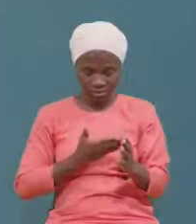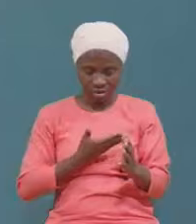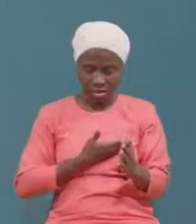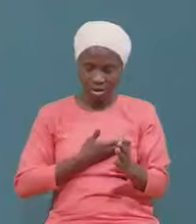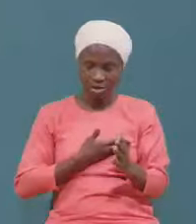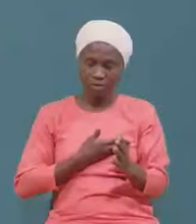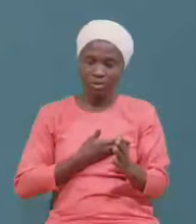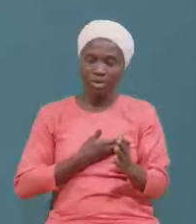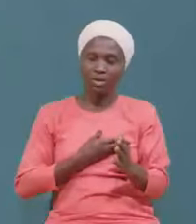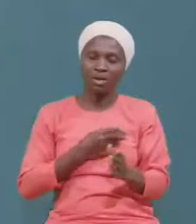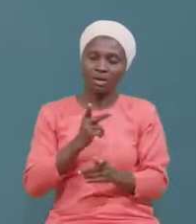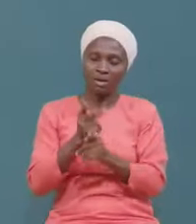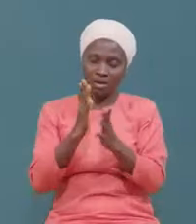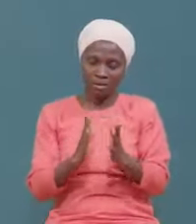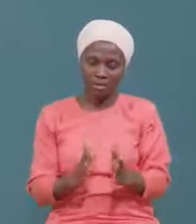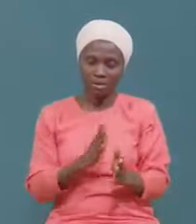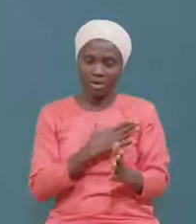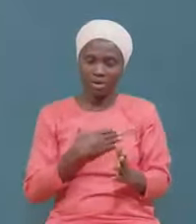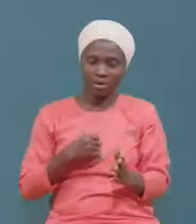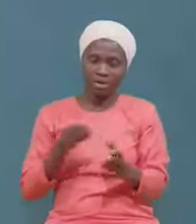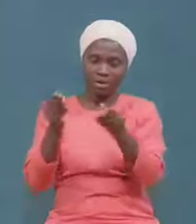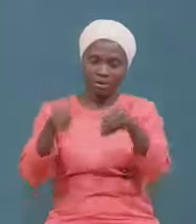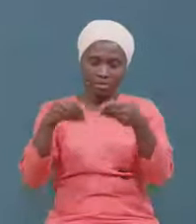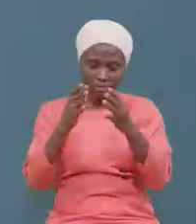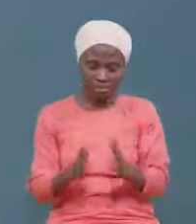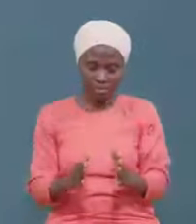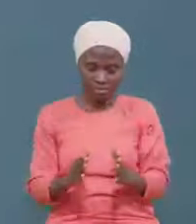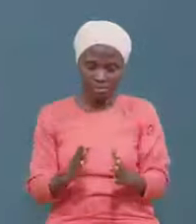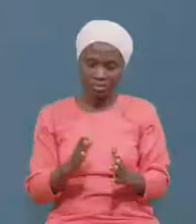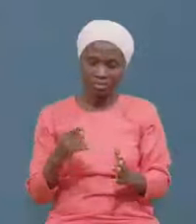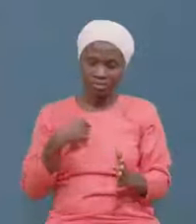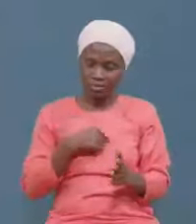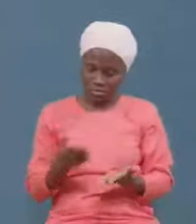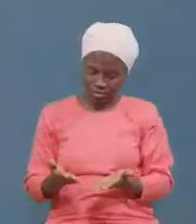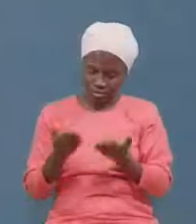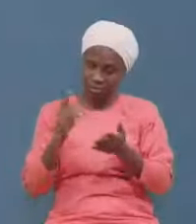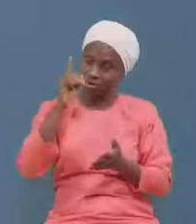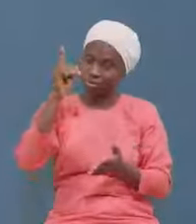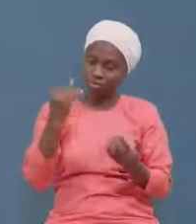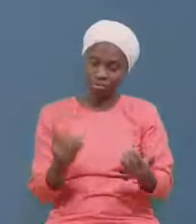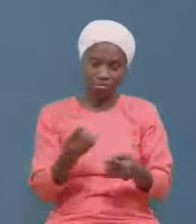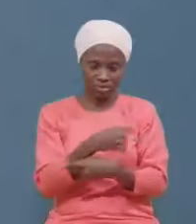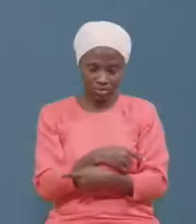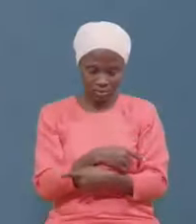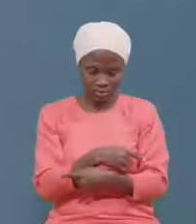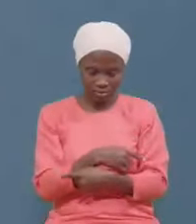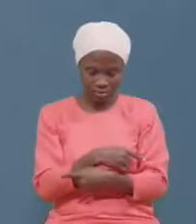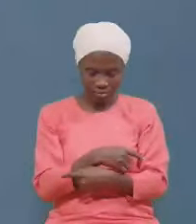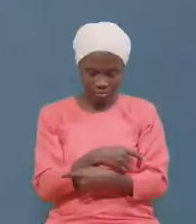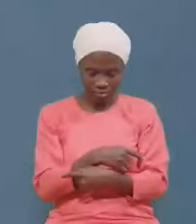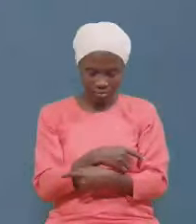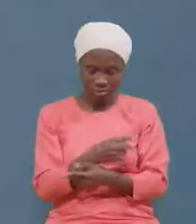and sustainer మాకు సరఫరా చేసి స్థిరపరచువాడా. We exalt you today. ఈ రోజు మిమ్మును హెచ్చిస్తున్నాము.